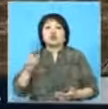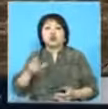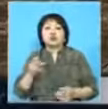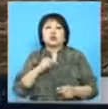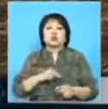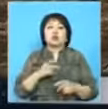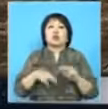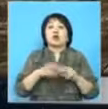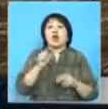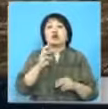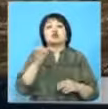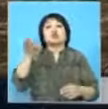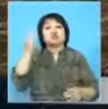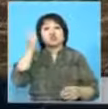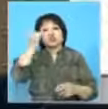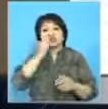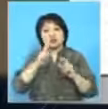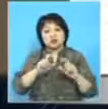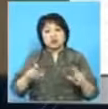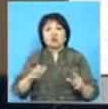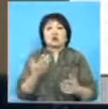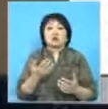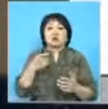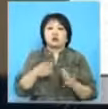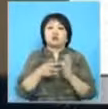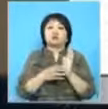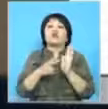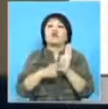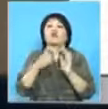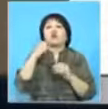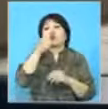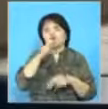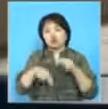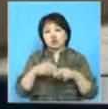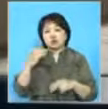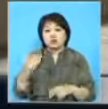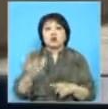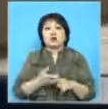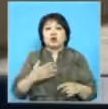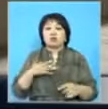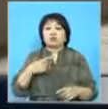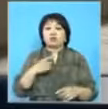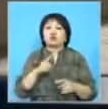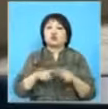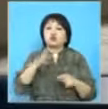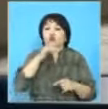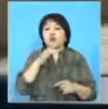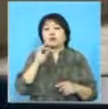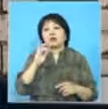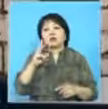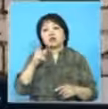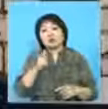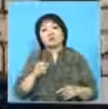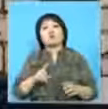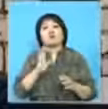Ранее дети села Акши учились в устаревшем здании школы 1981 года постройки. Отметим, что в скором времени в Ыргизском